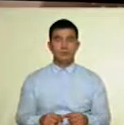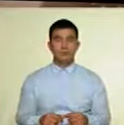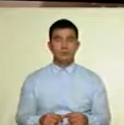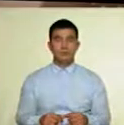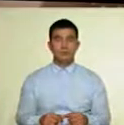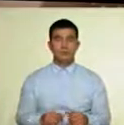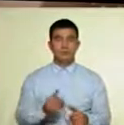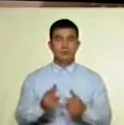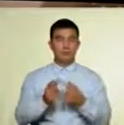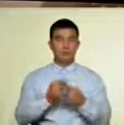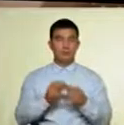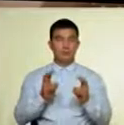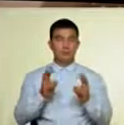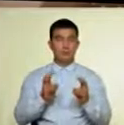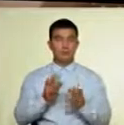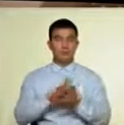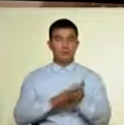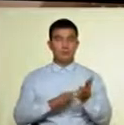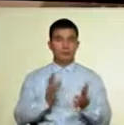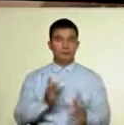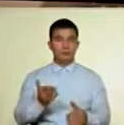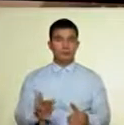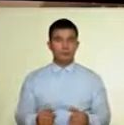Endi siz bilan mavzuni davom ettiramiz.